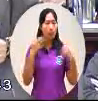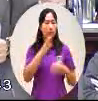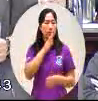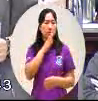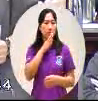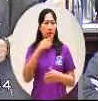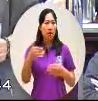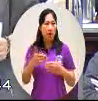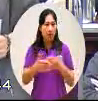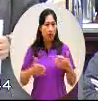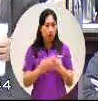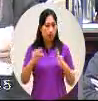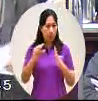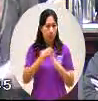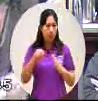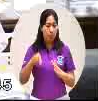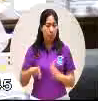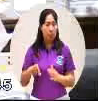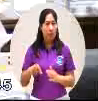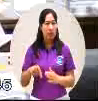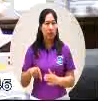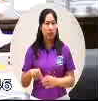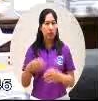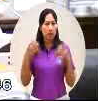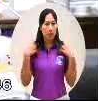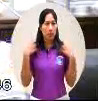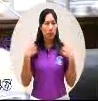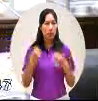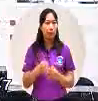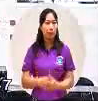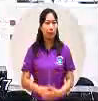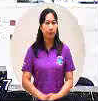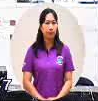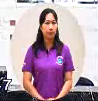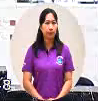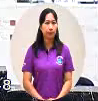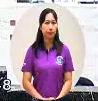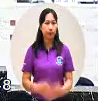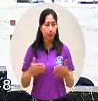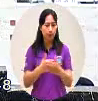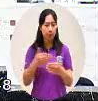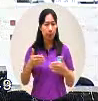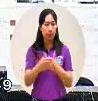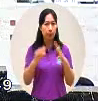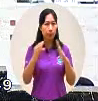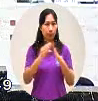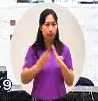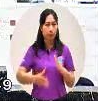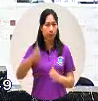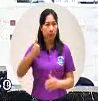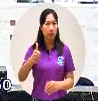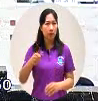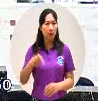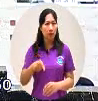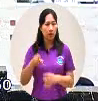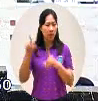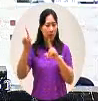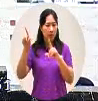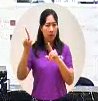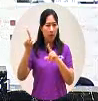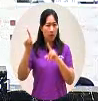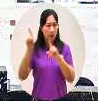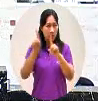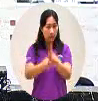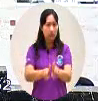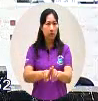我们全力在这个部分来支持。 社会局长交通局长，您可以比较像那个童彦真